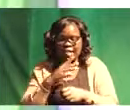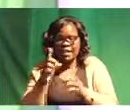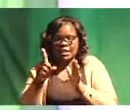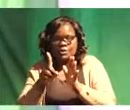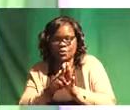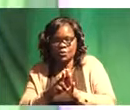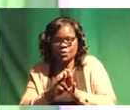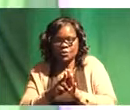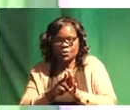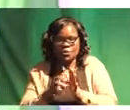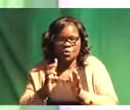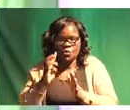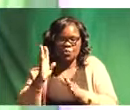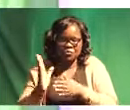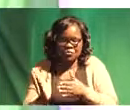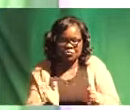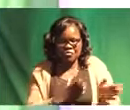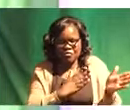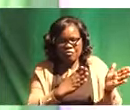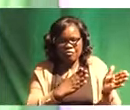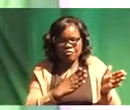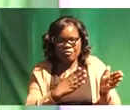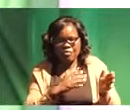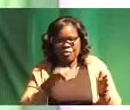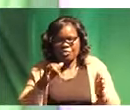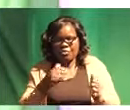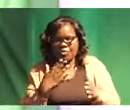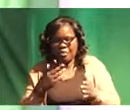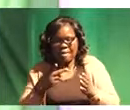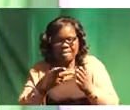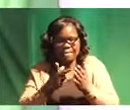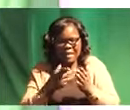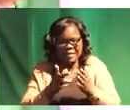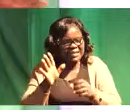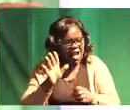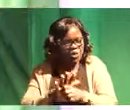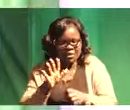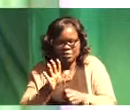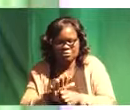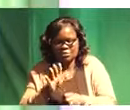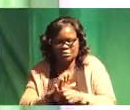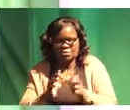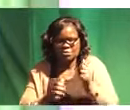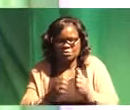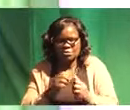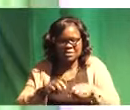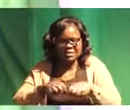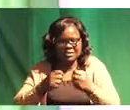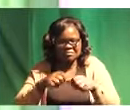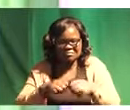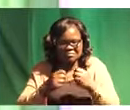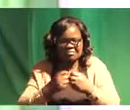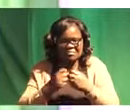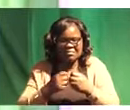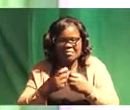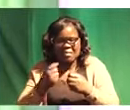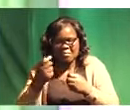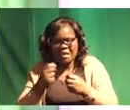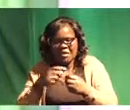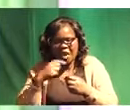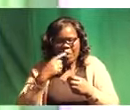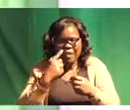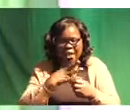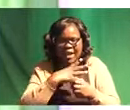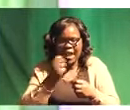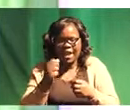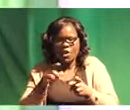sheria itaondoa sasa ile malipo nyingi ambayo inaharibu bei ya miraa